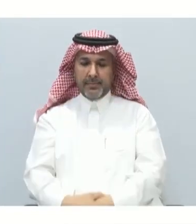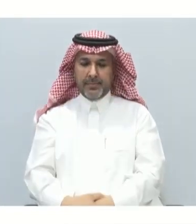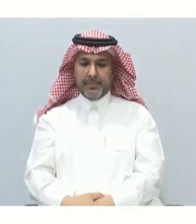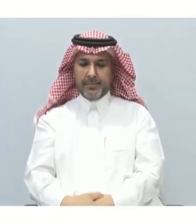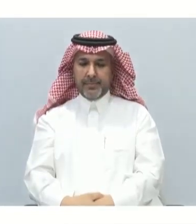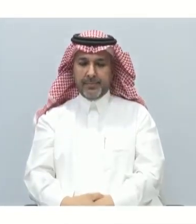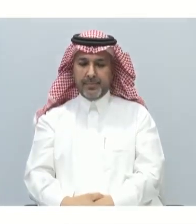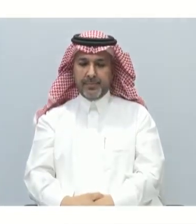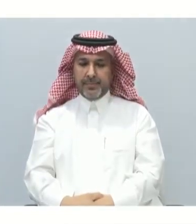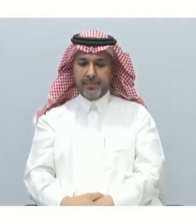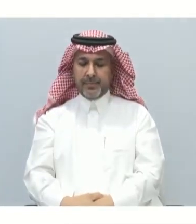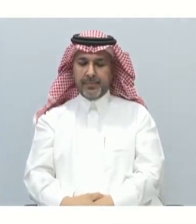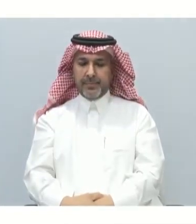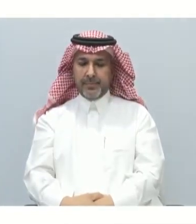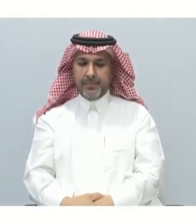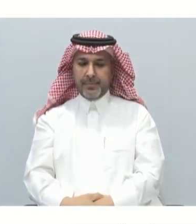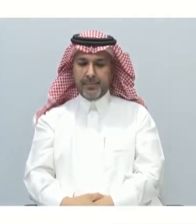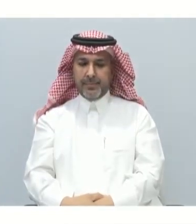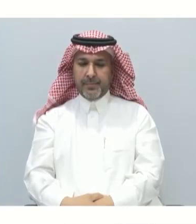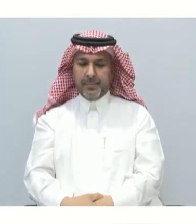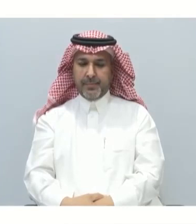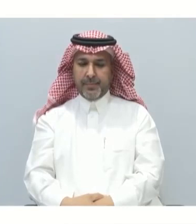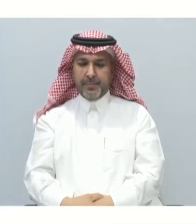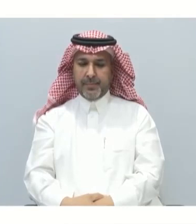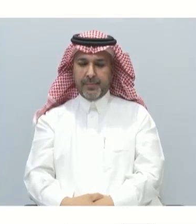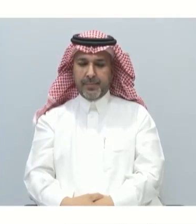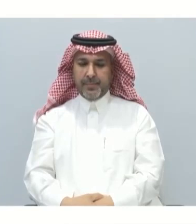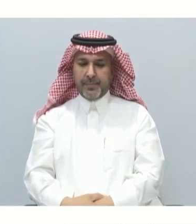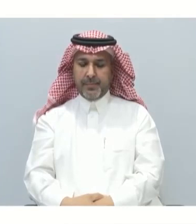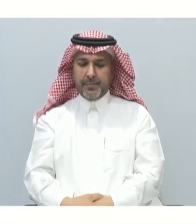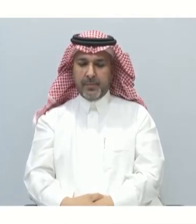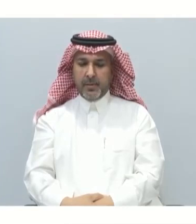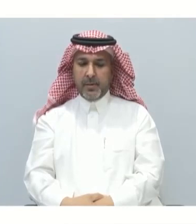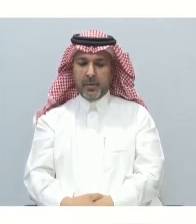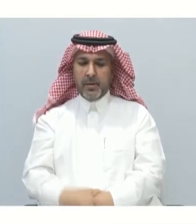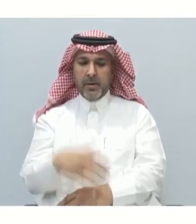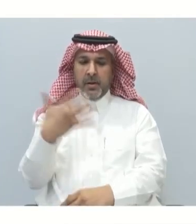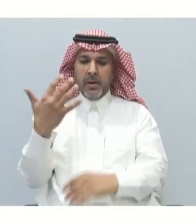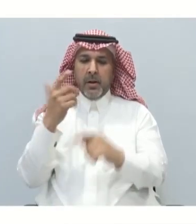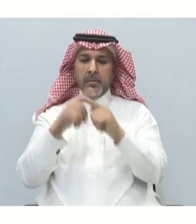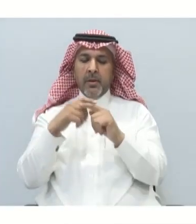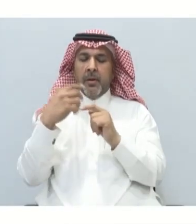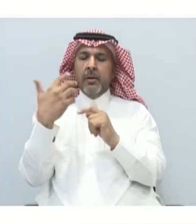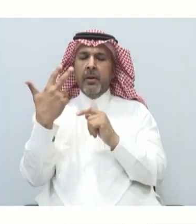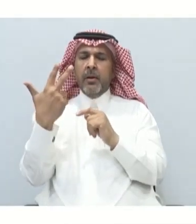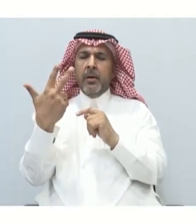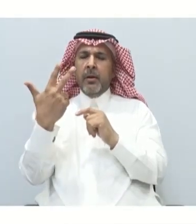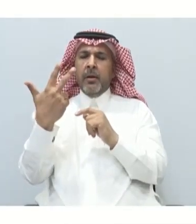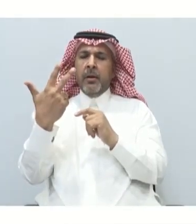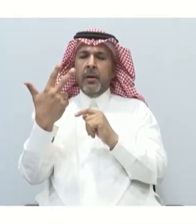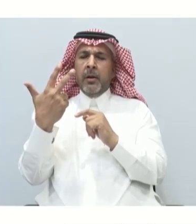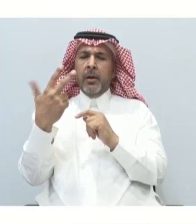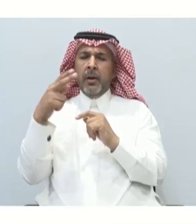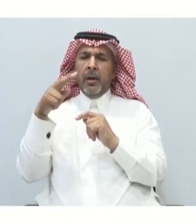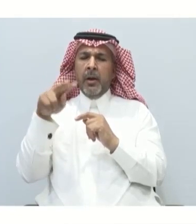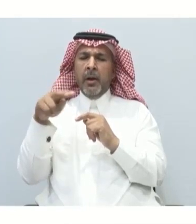العلميه حتى تسهل علينا كتابه المعادلات فاقول 5 ضرب 833